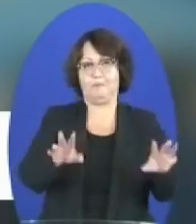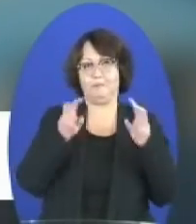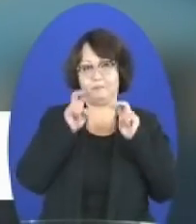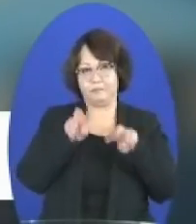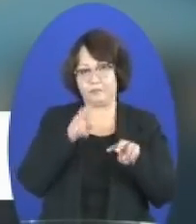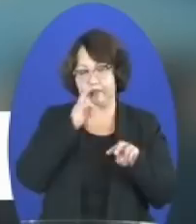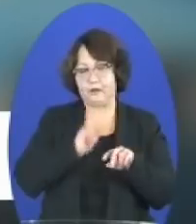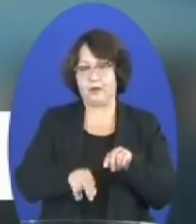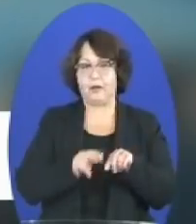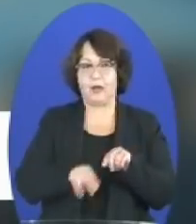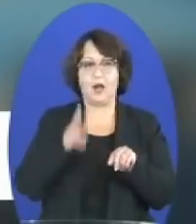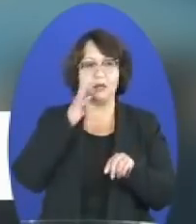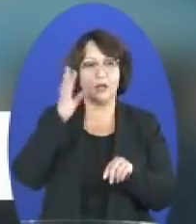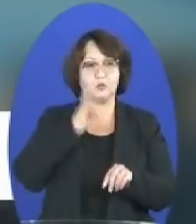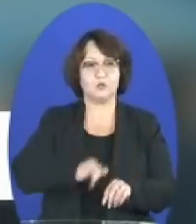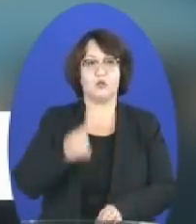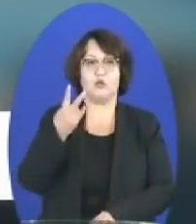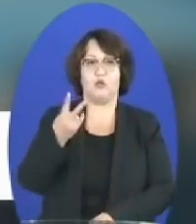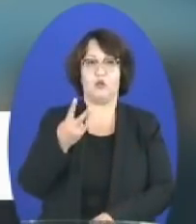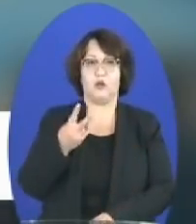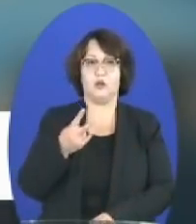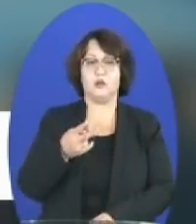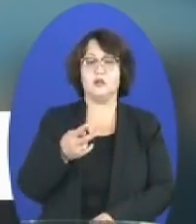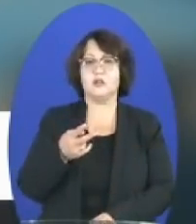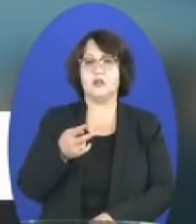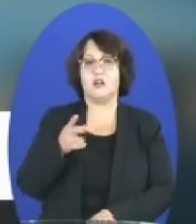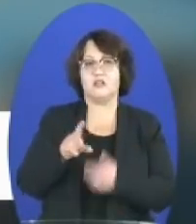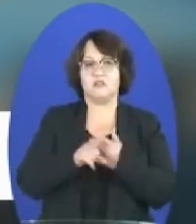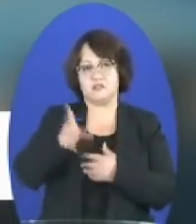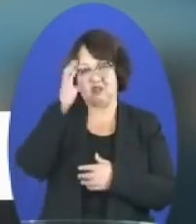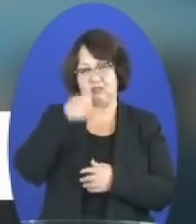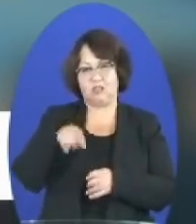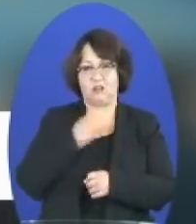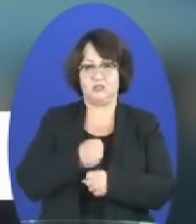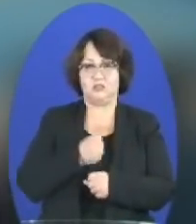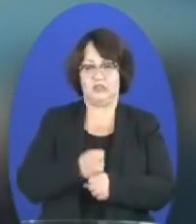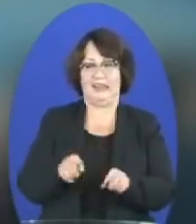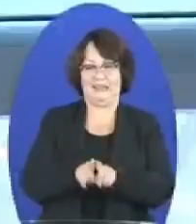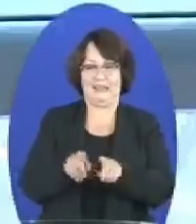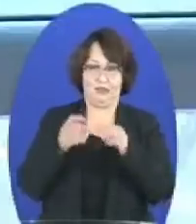гадаад улсын 2 дипломат ажилтан ирнэ. За тэднийг жисэн мөн адил тусгаарлах юм байна.